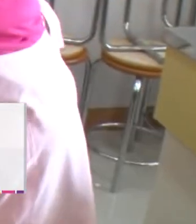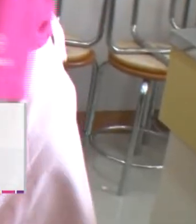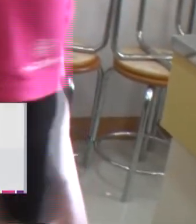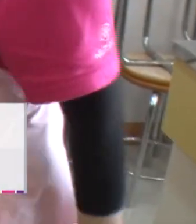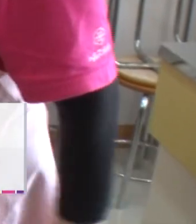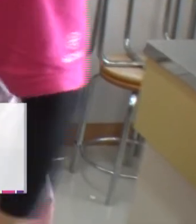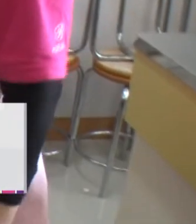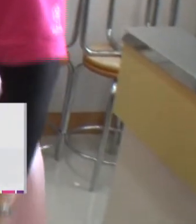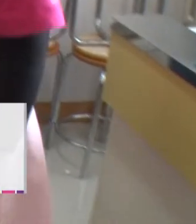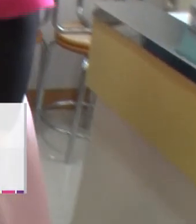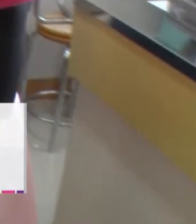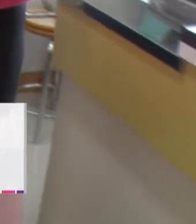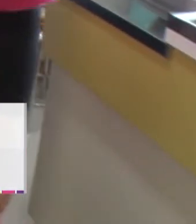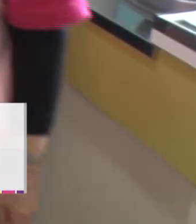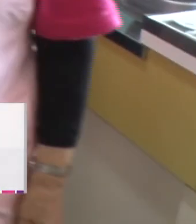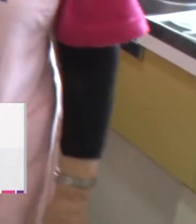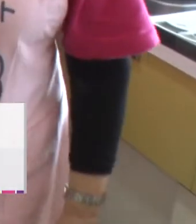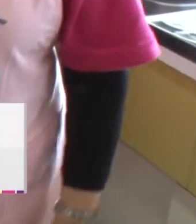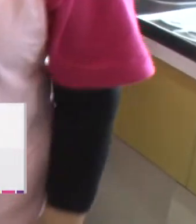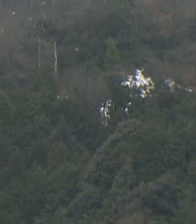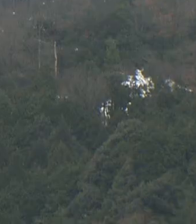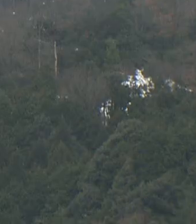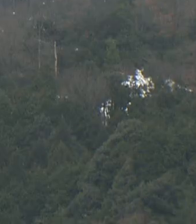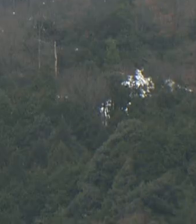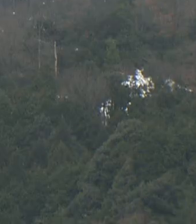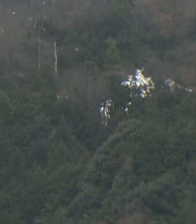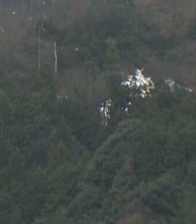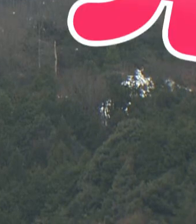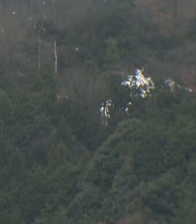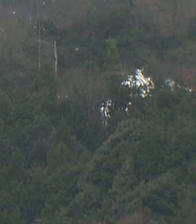バター、これを、これ焼き用のバター